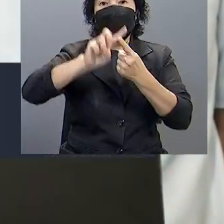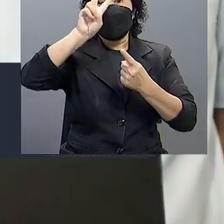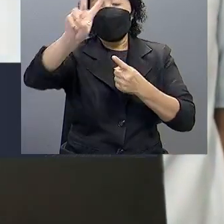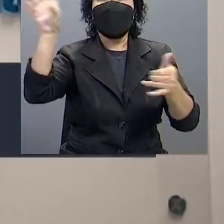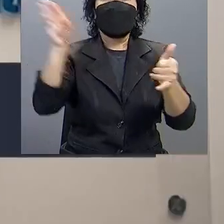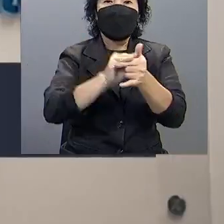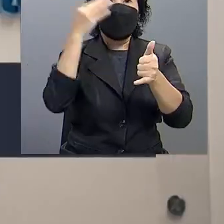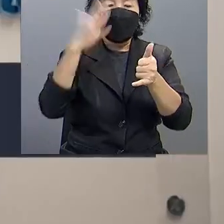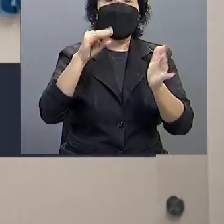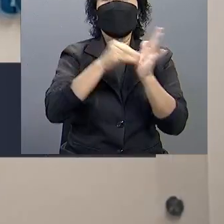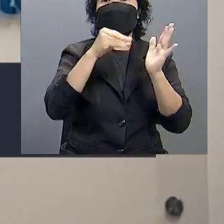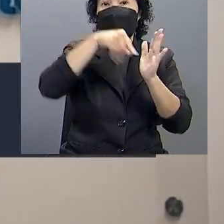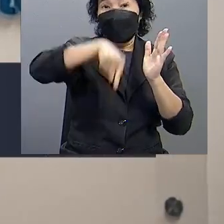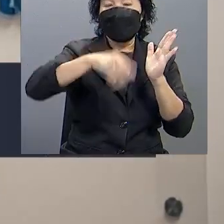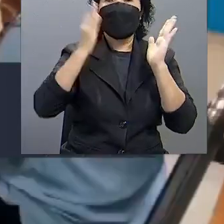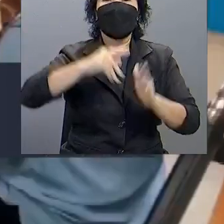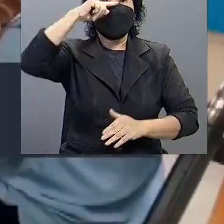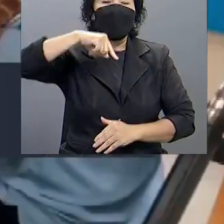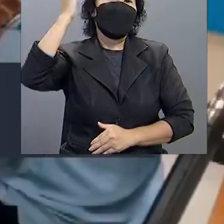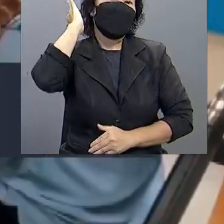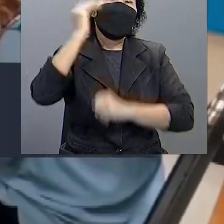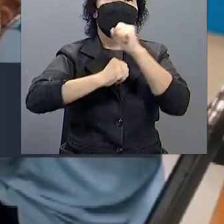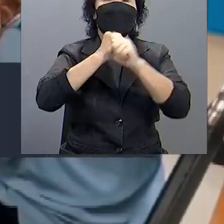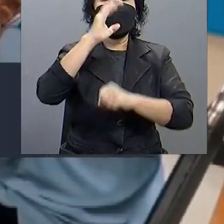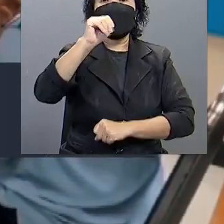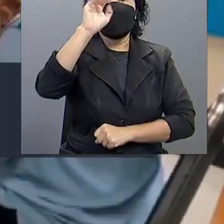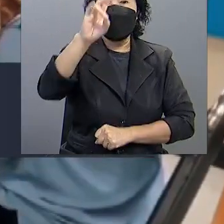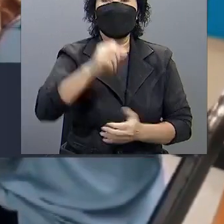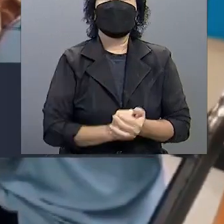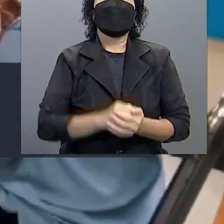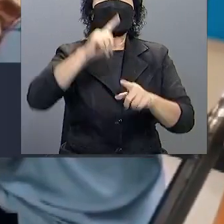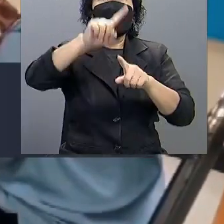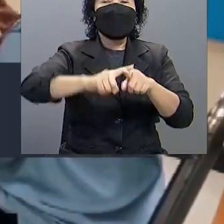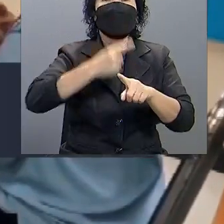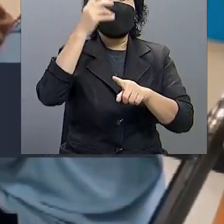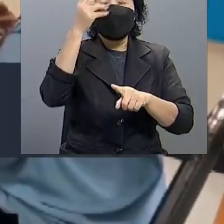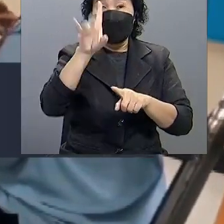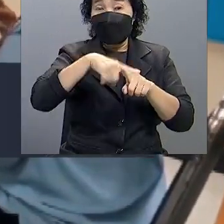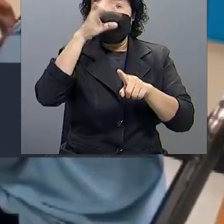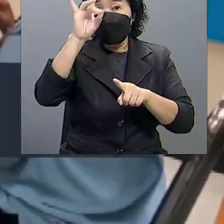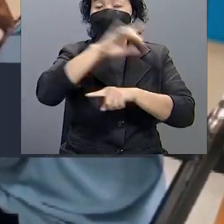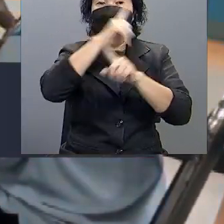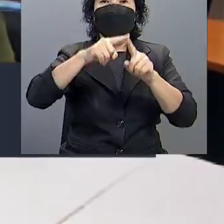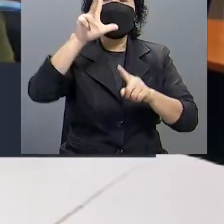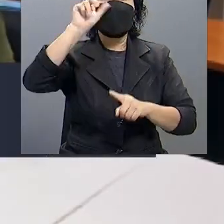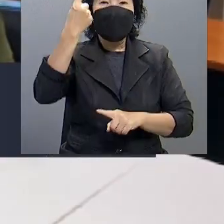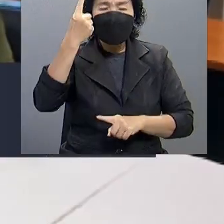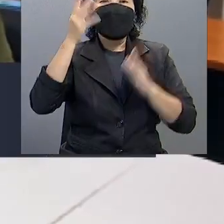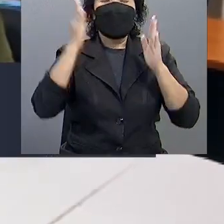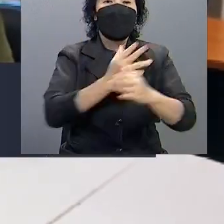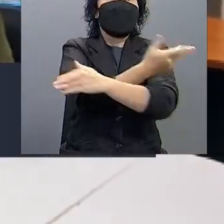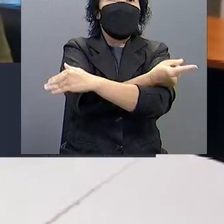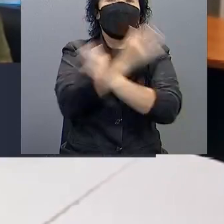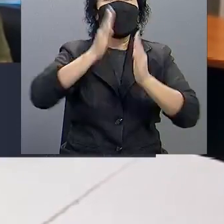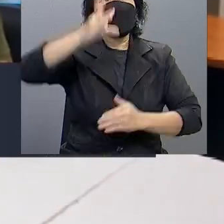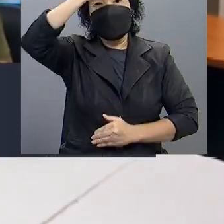47ปี3สิงหาคมพบผู้ป่วยรายที่3ที่จังหวัดภูเก็ตเป็นชายชาวเยอรมันวัย25ปีเดินทางเข้าไทยตั้